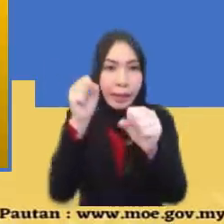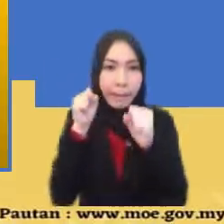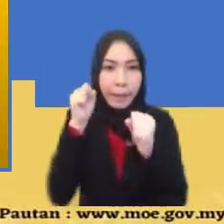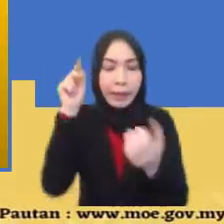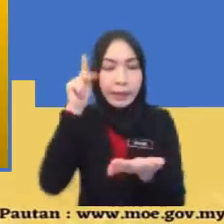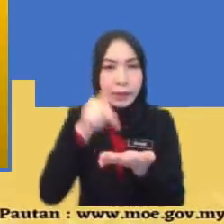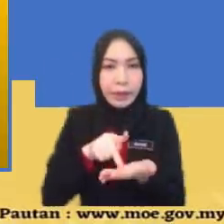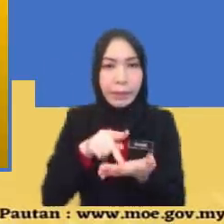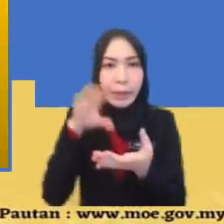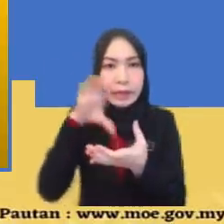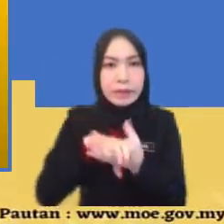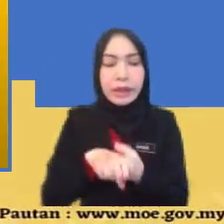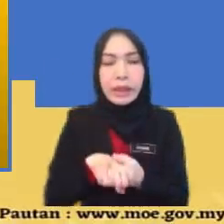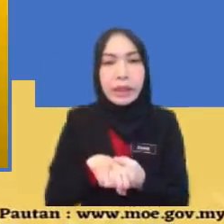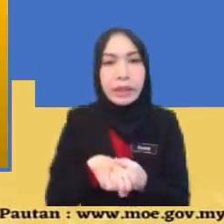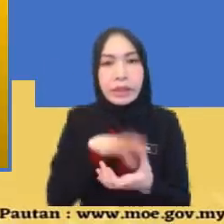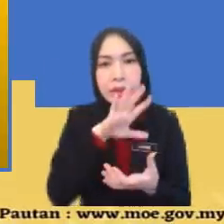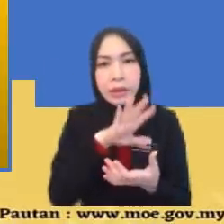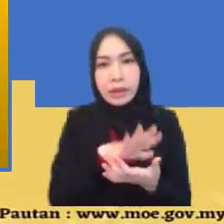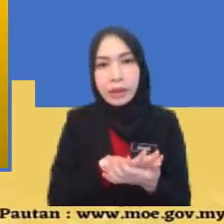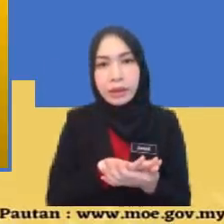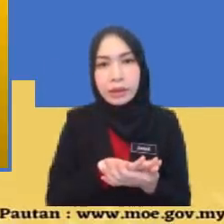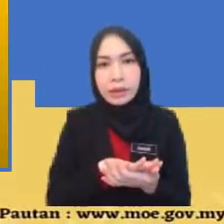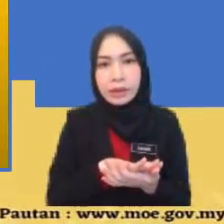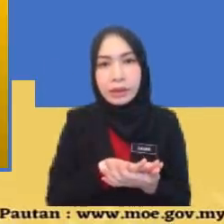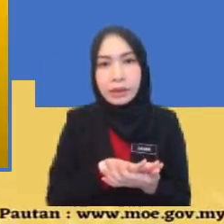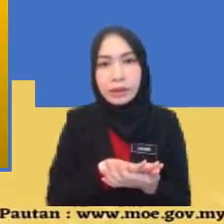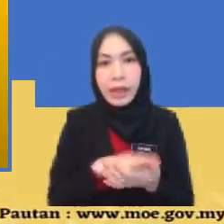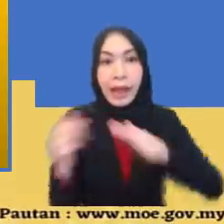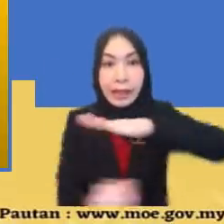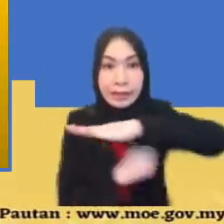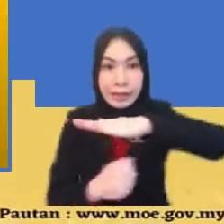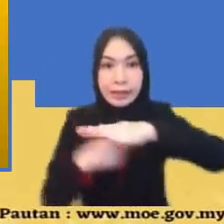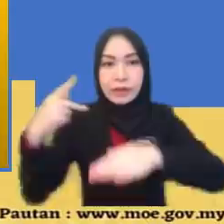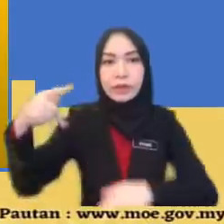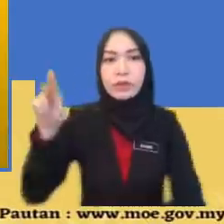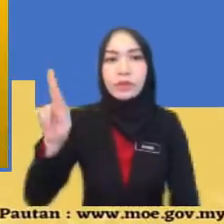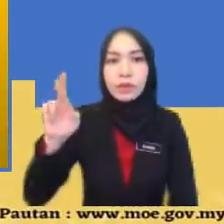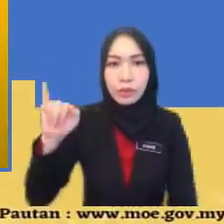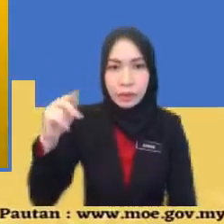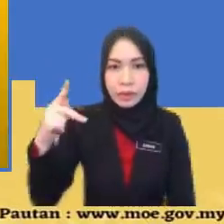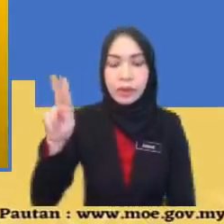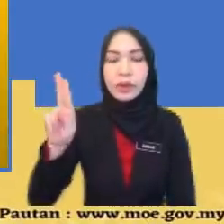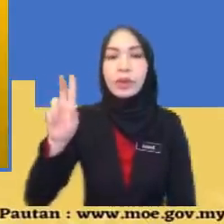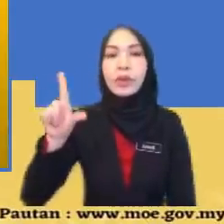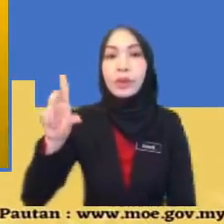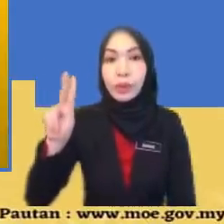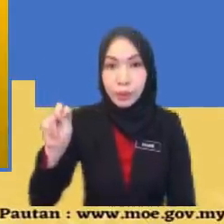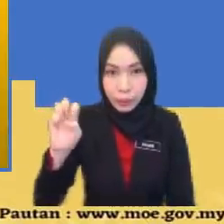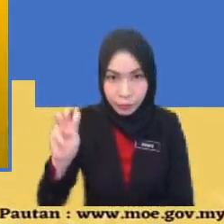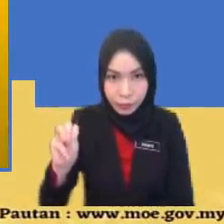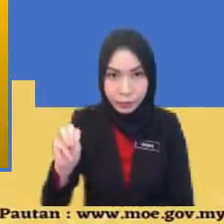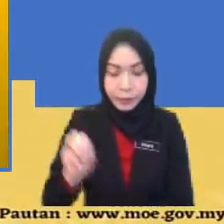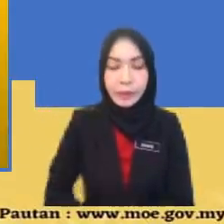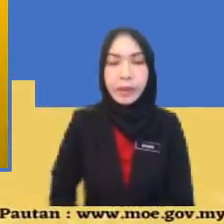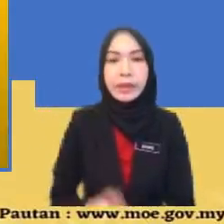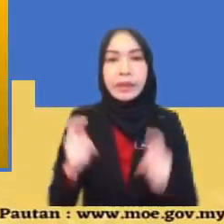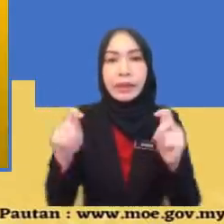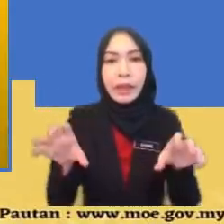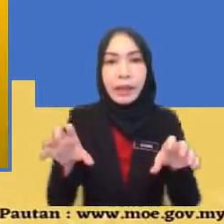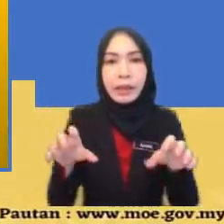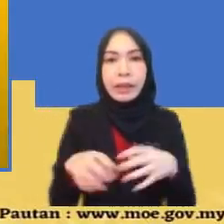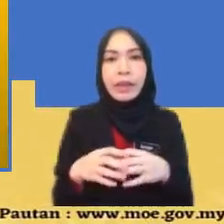pelaksanaan kandungan asas klaim yang telah dilaksanakan bagi setiap mata pelajaran dalam tempoh 20